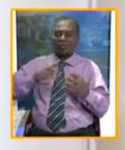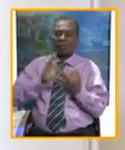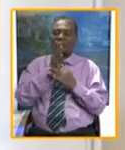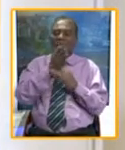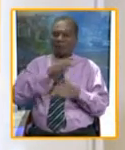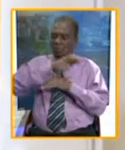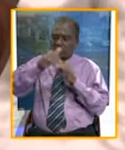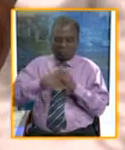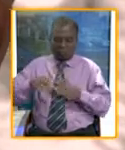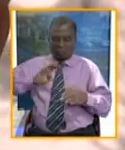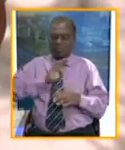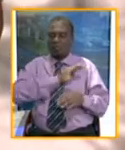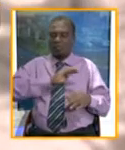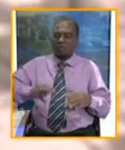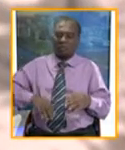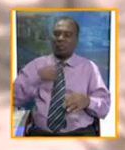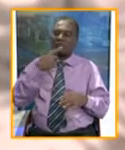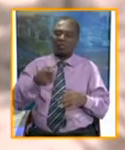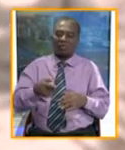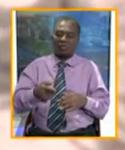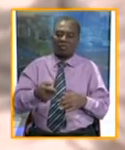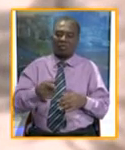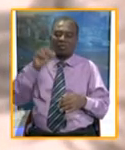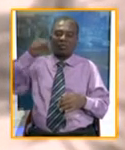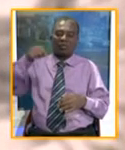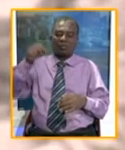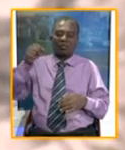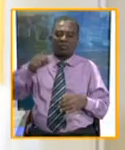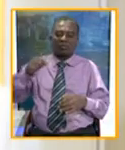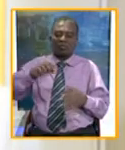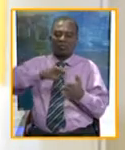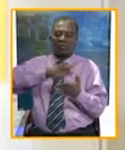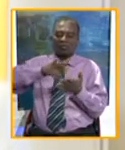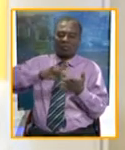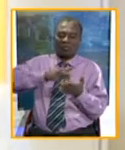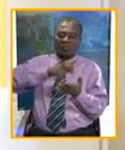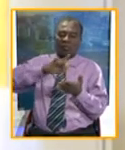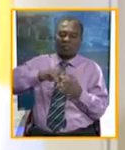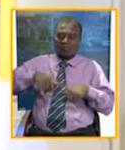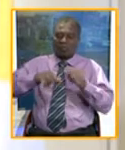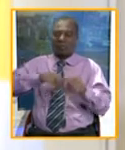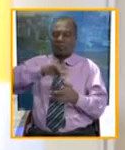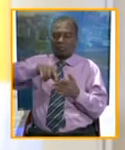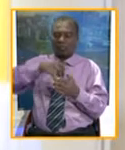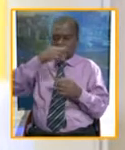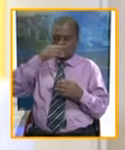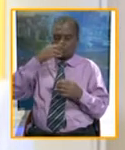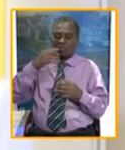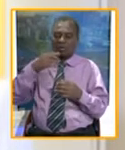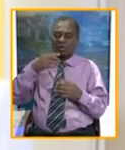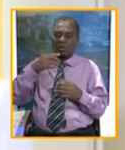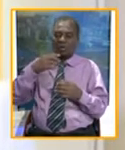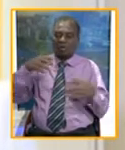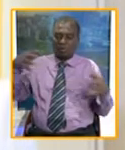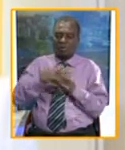travers tous nos membres en vous disant ceci. Oui, l'horloge continue de tourner. Unissons donc